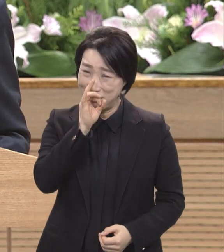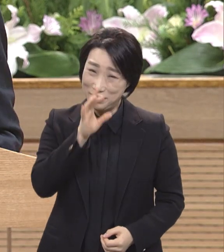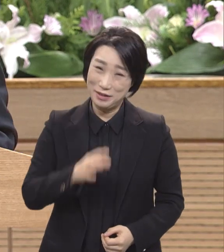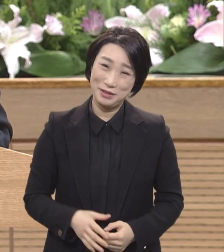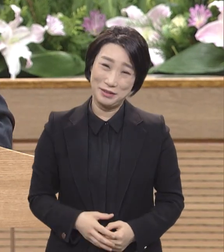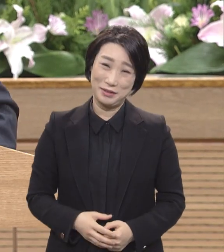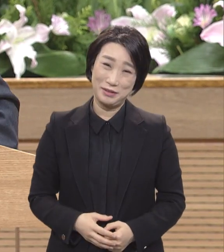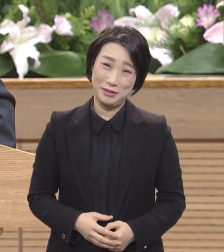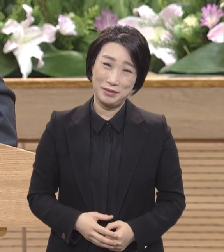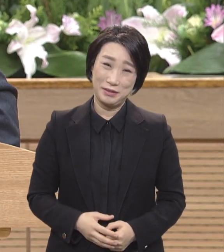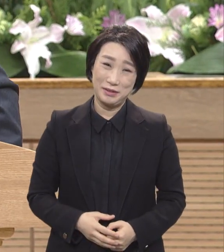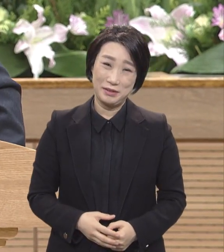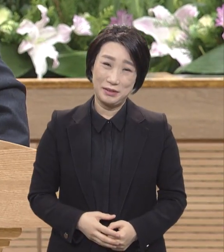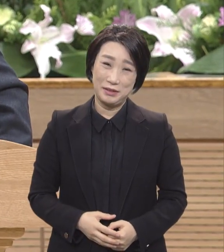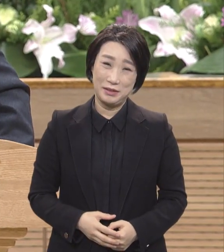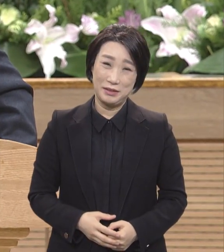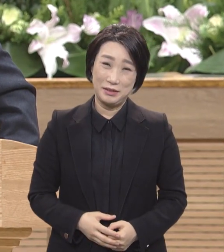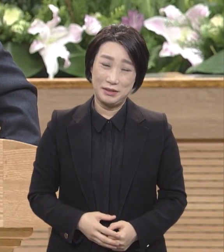되지.